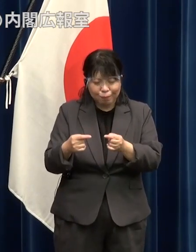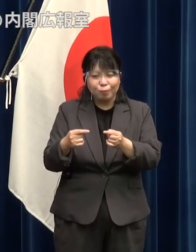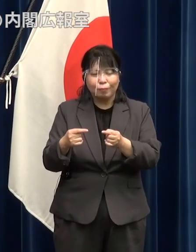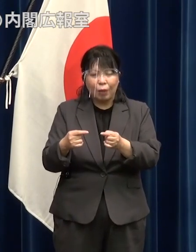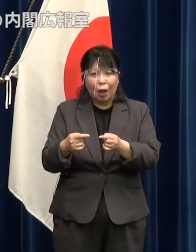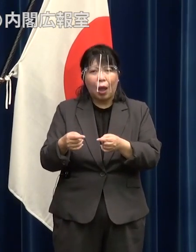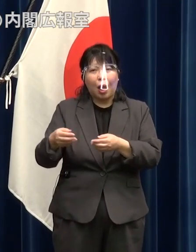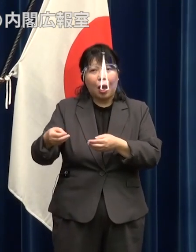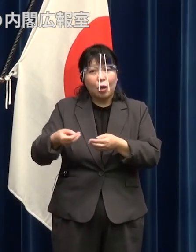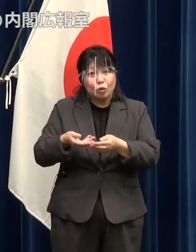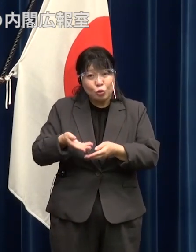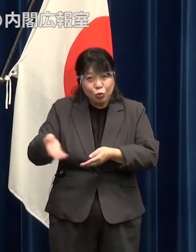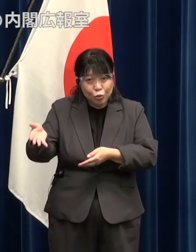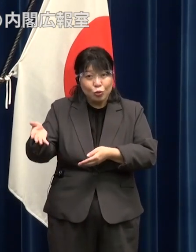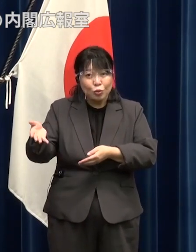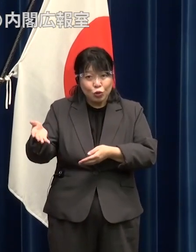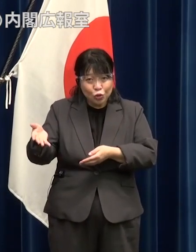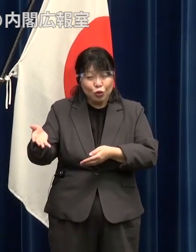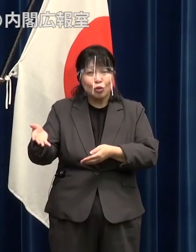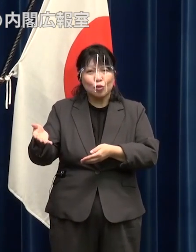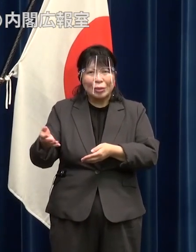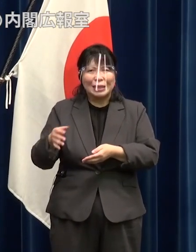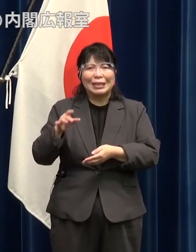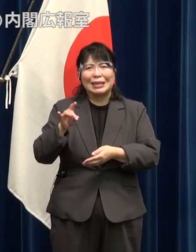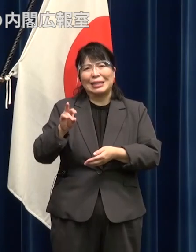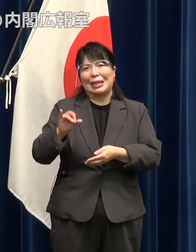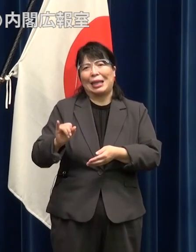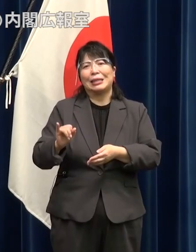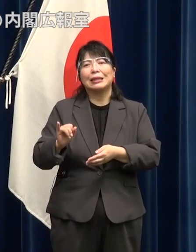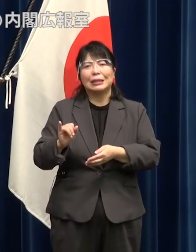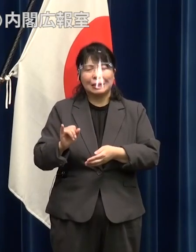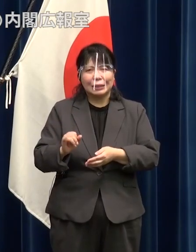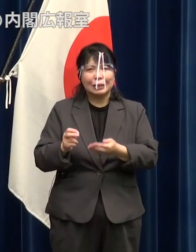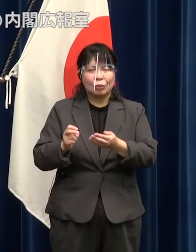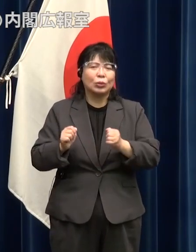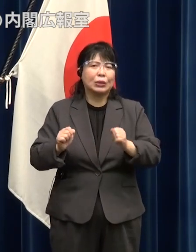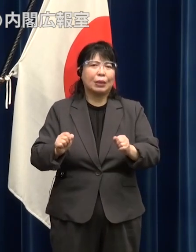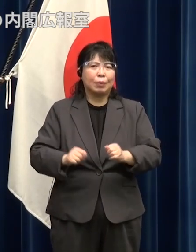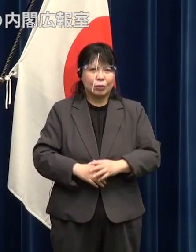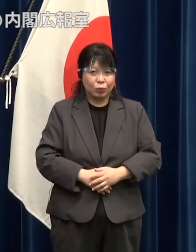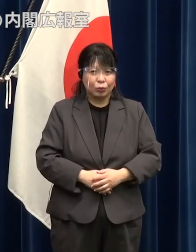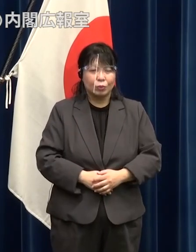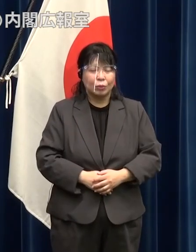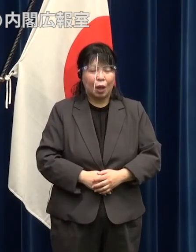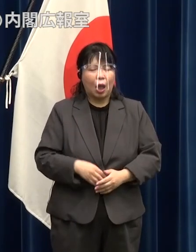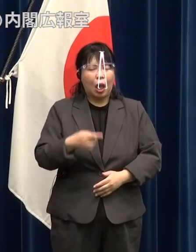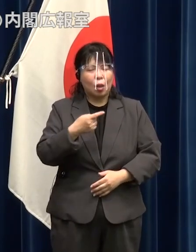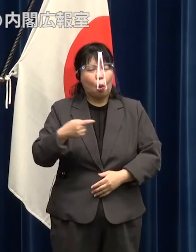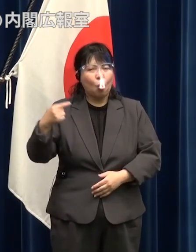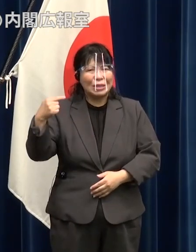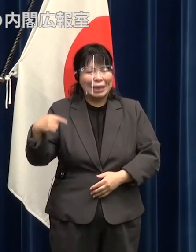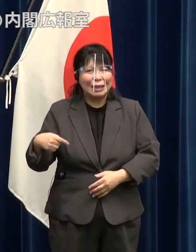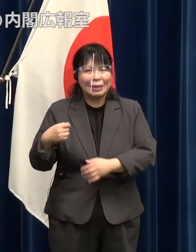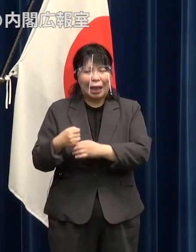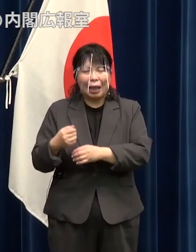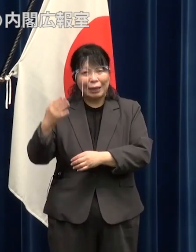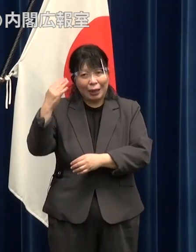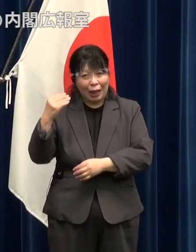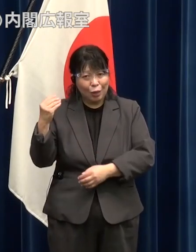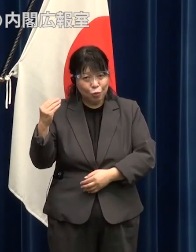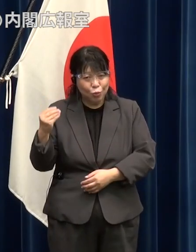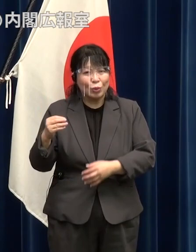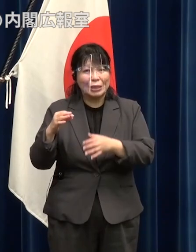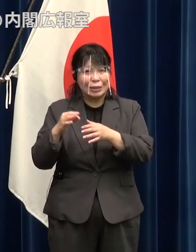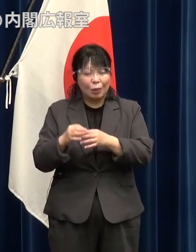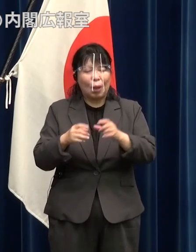であります。そしてロシア産原油については G7 の合意に基づ